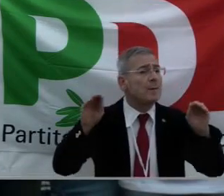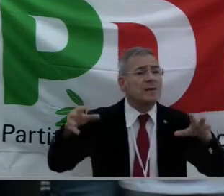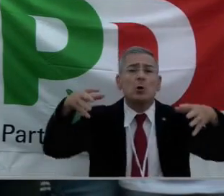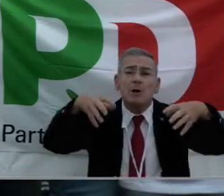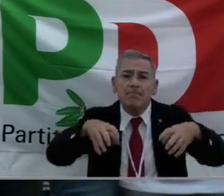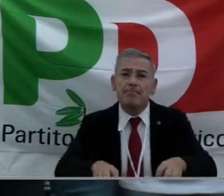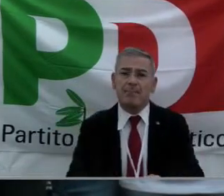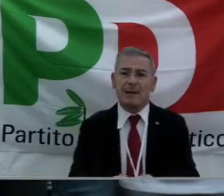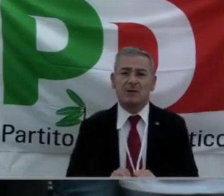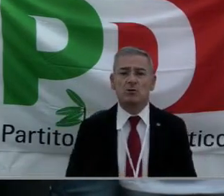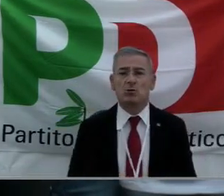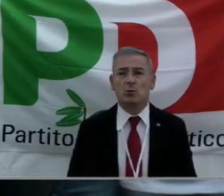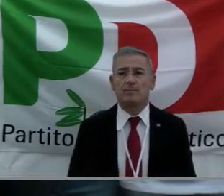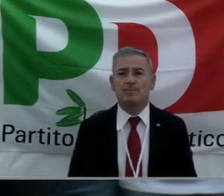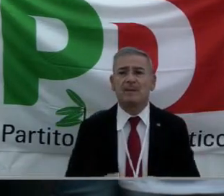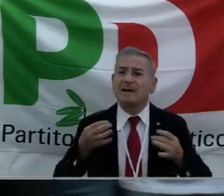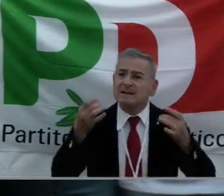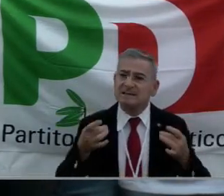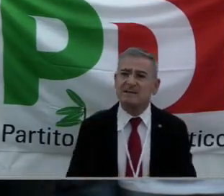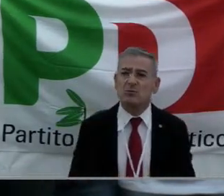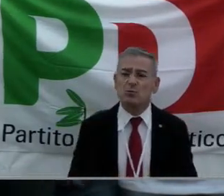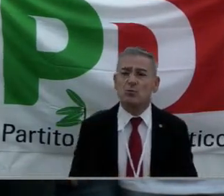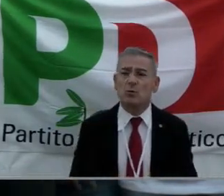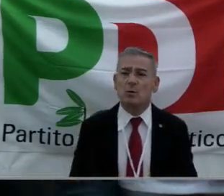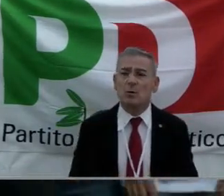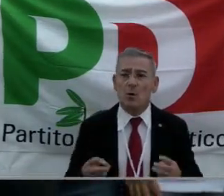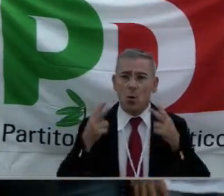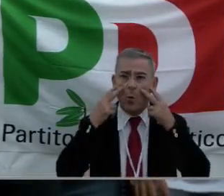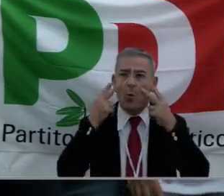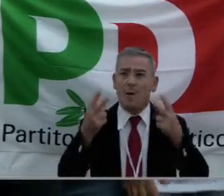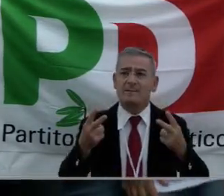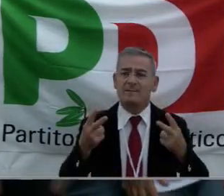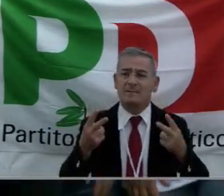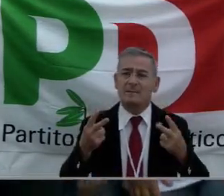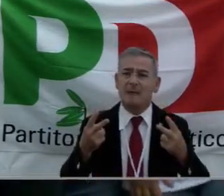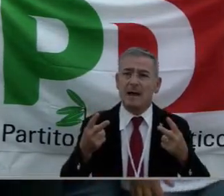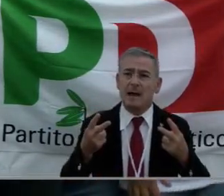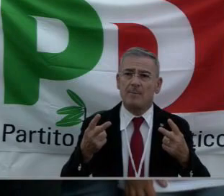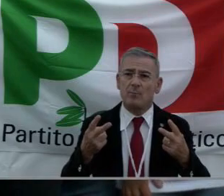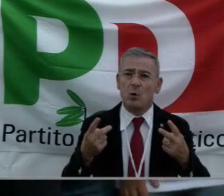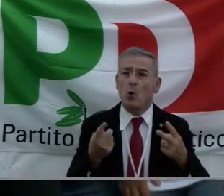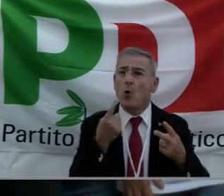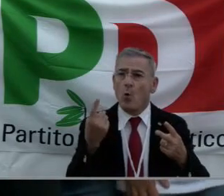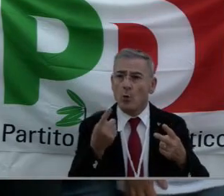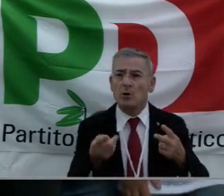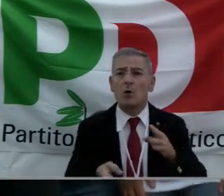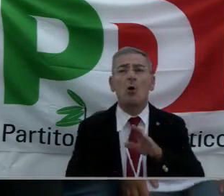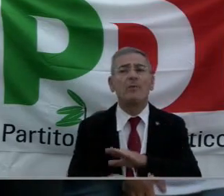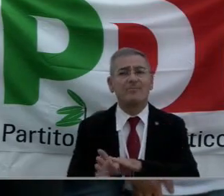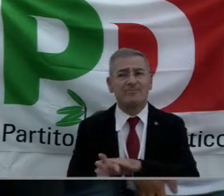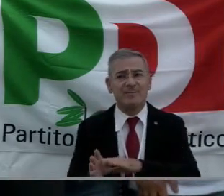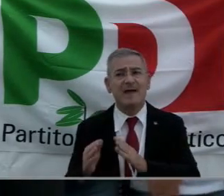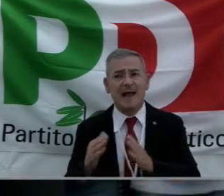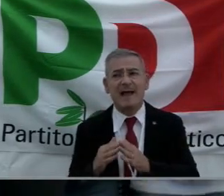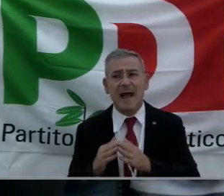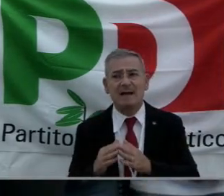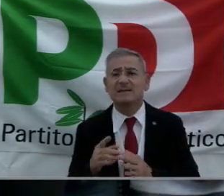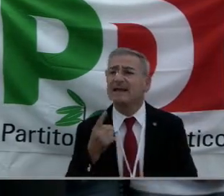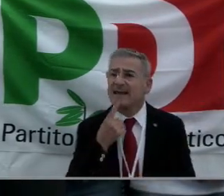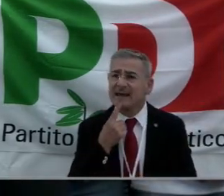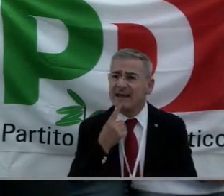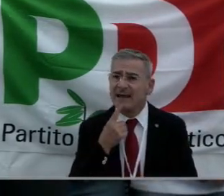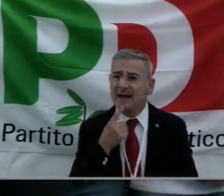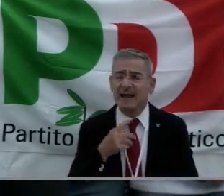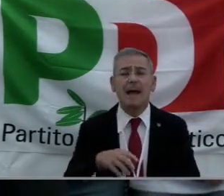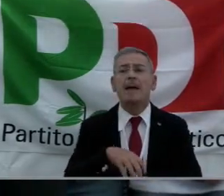questo. Sicuramente, guardate, l'unico che meriterebbe di andare a casa subito è il